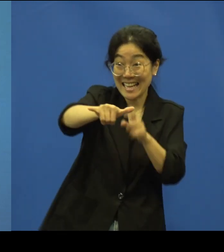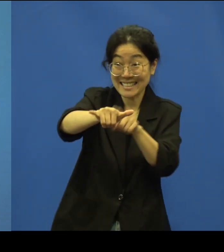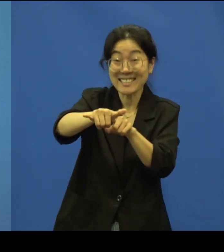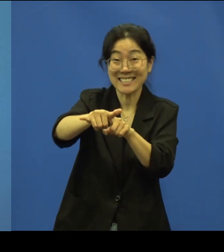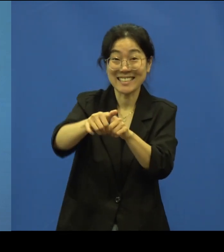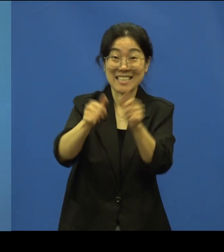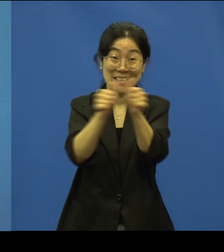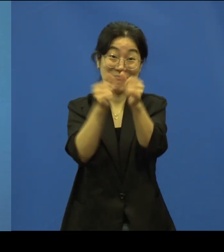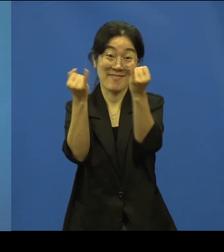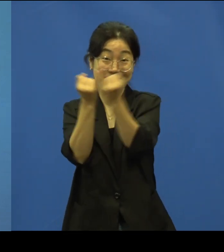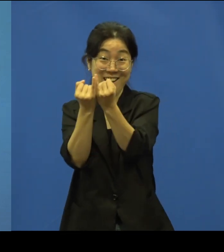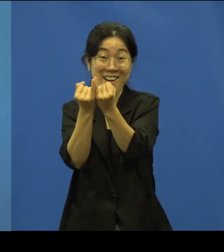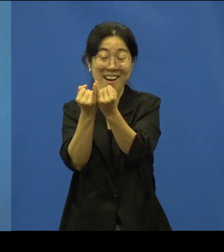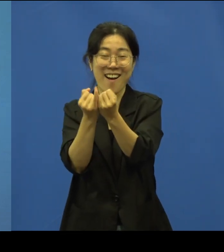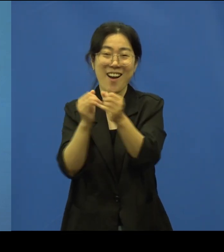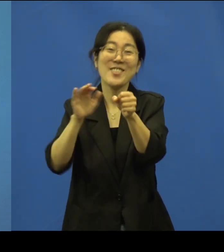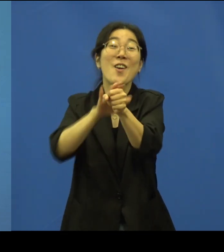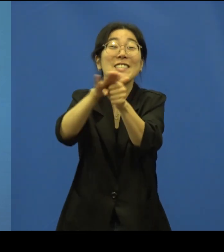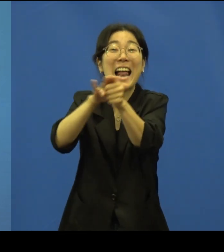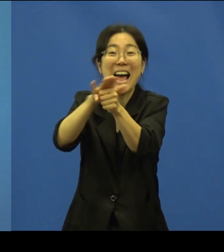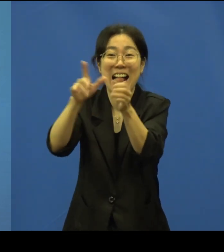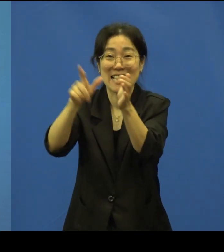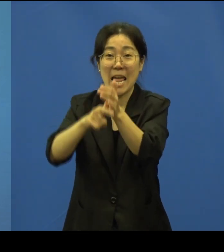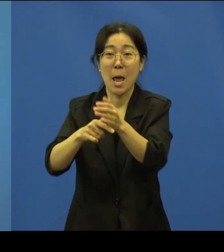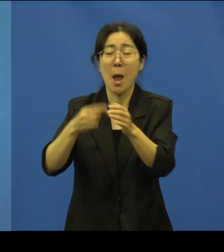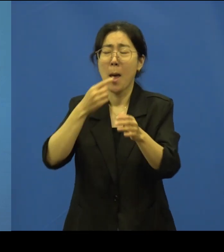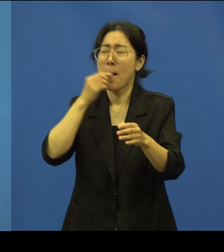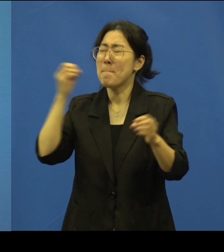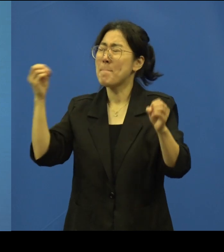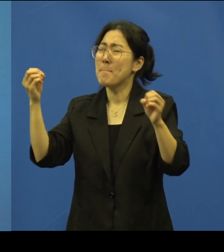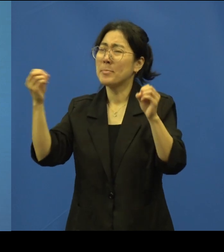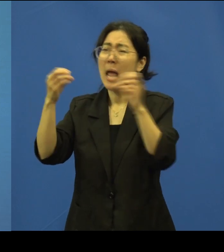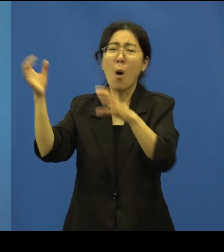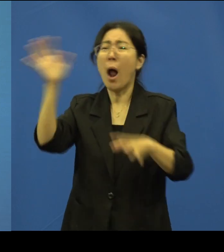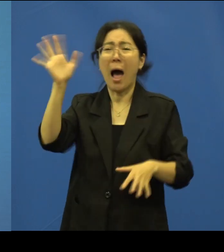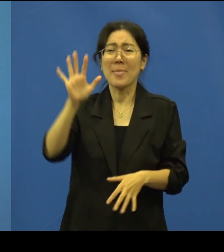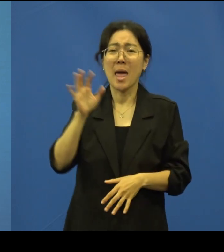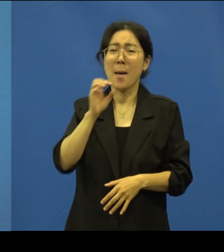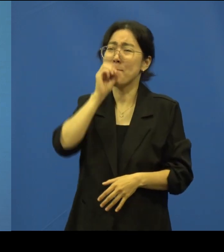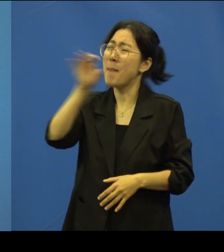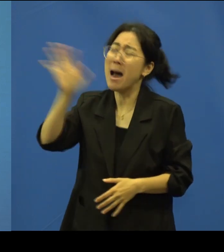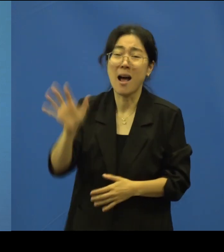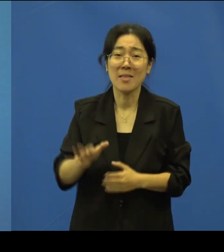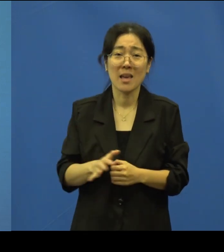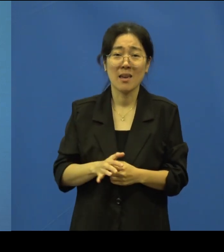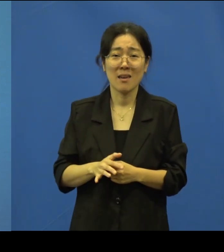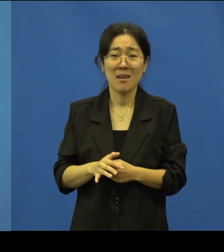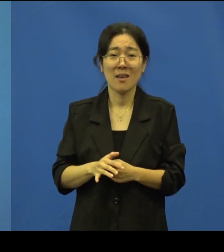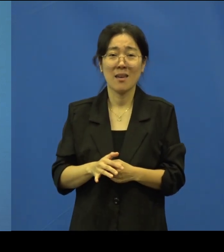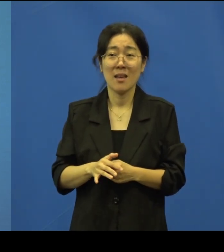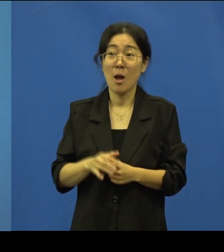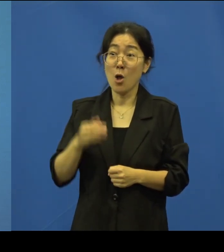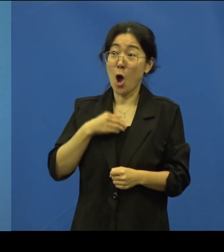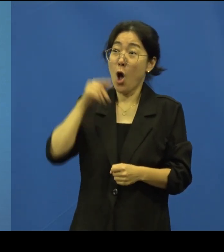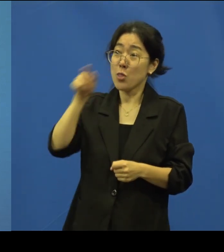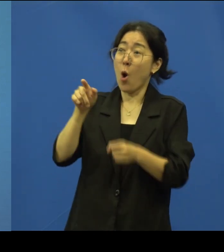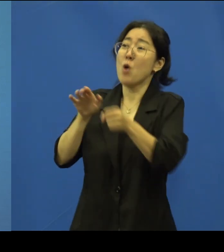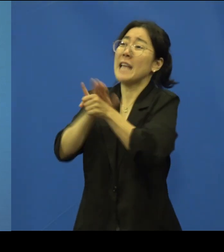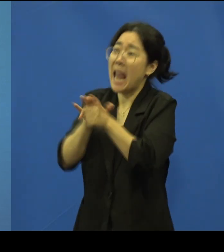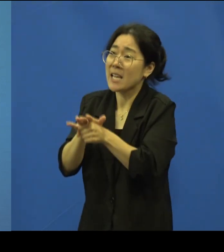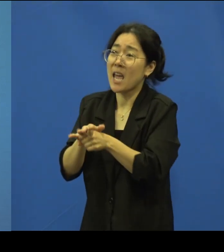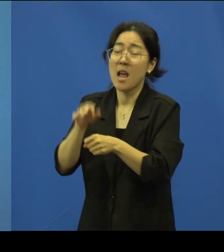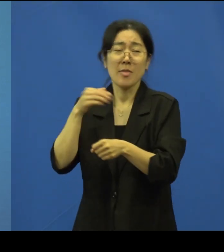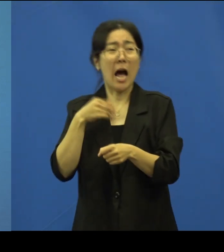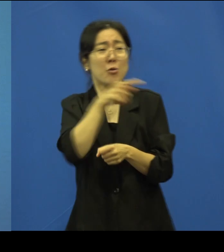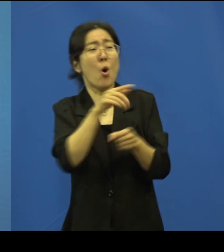마음으로만 말을 안 한다, 어떻게 되겠어요? 그건 사랑이 아니에요. 그건 썸 타는